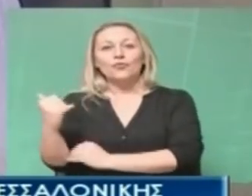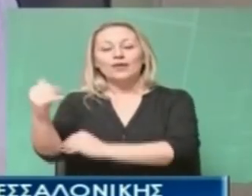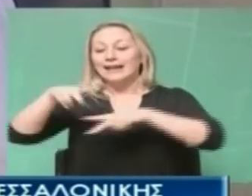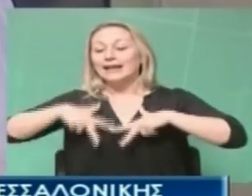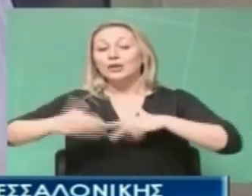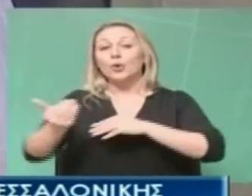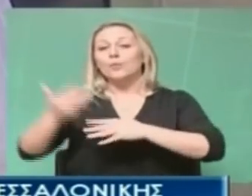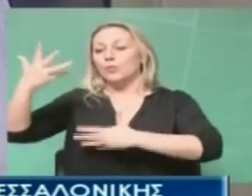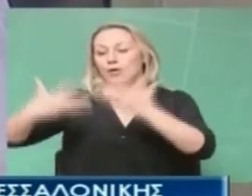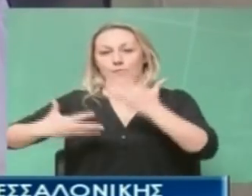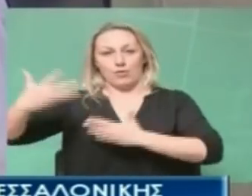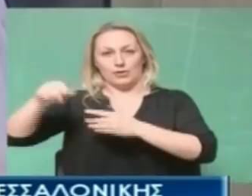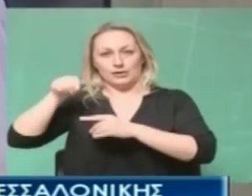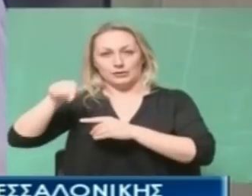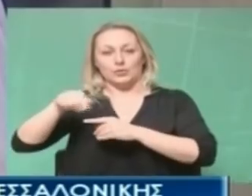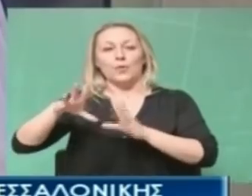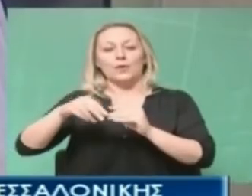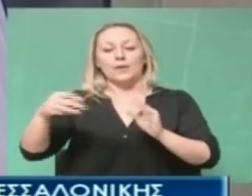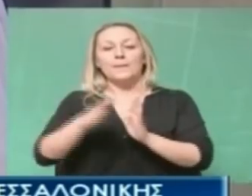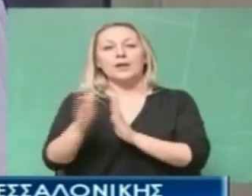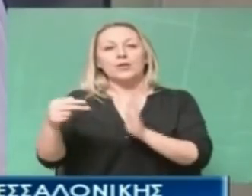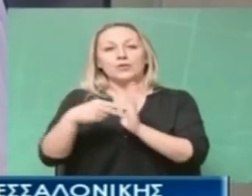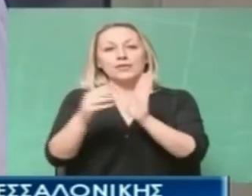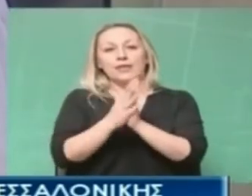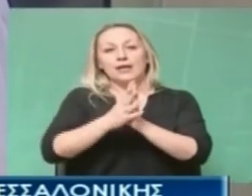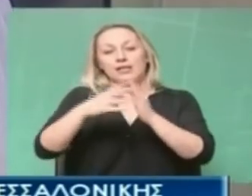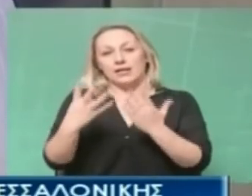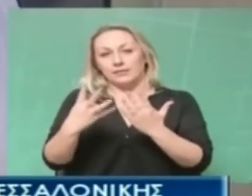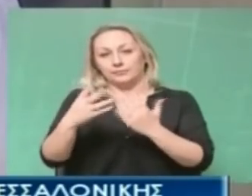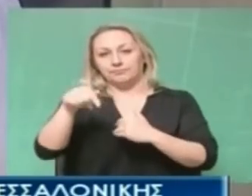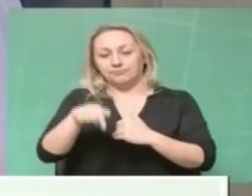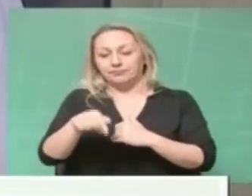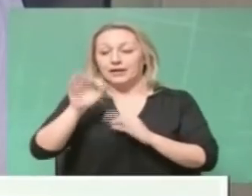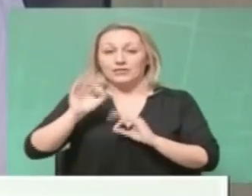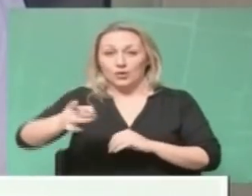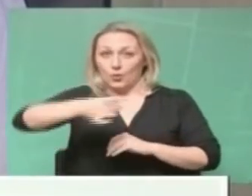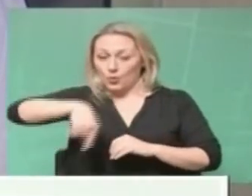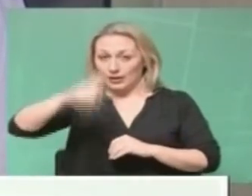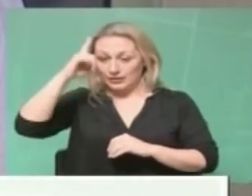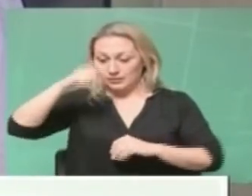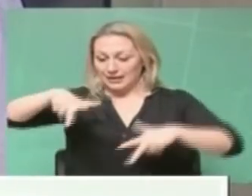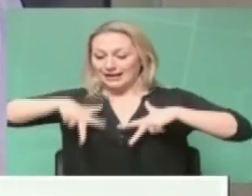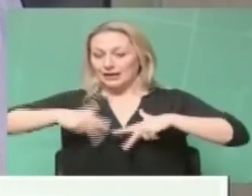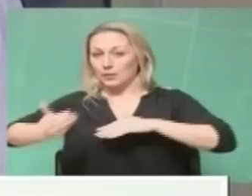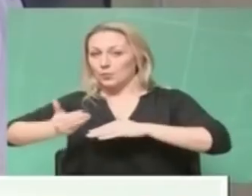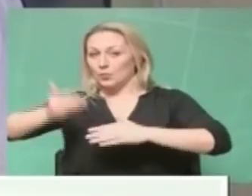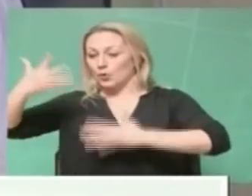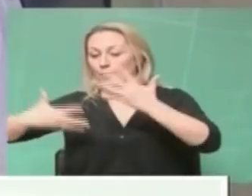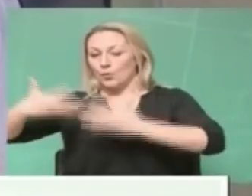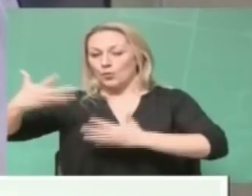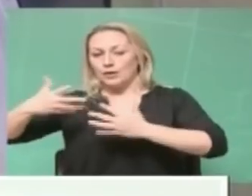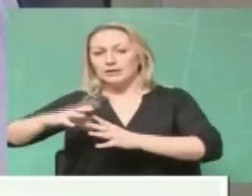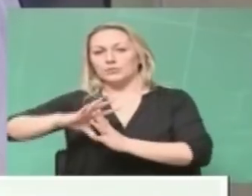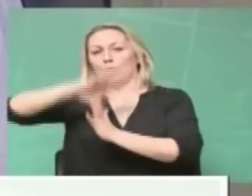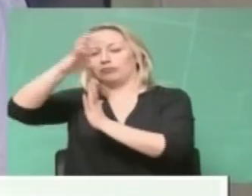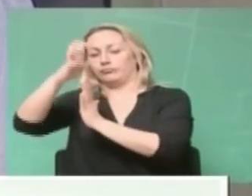προϋπολογισμού για το 2019. Και επειδή έχουμε υπόψη τα δεδομένα του κρατικού προϋπολογισμού και τις εισηγήσεις όπως αυτές